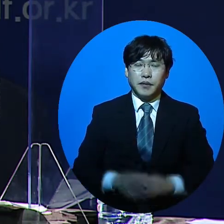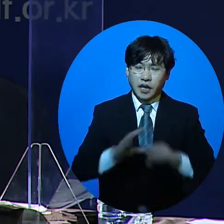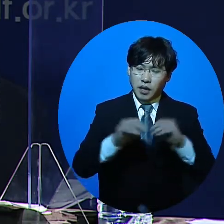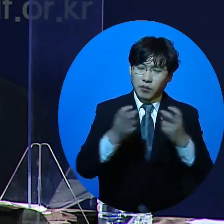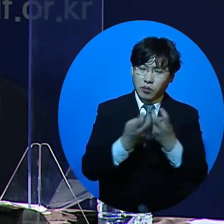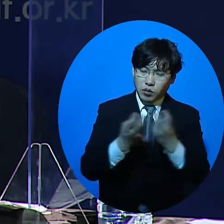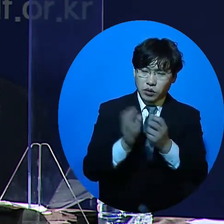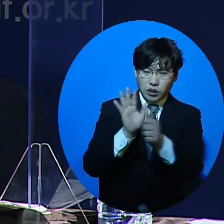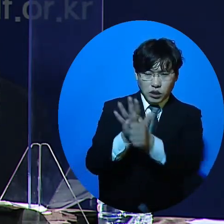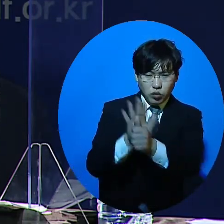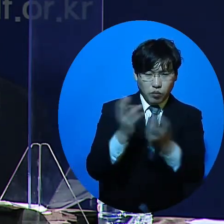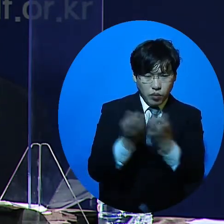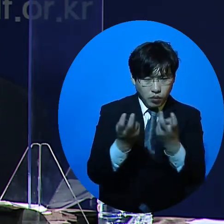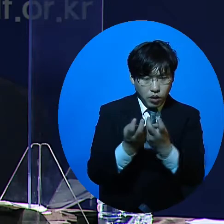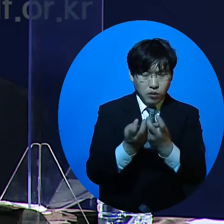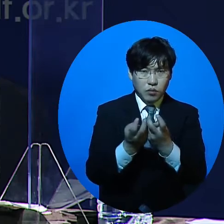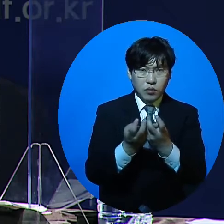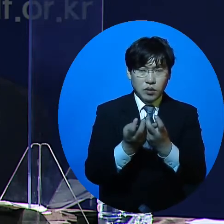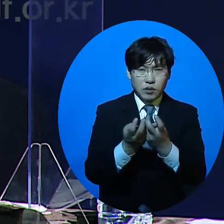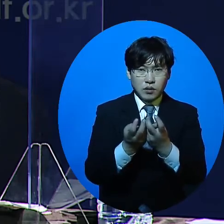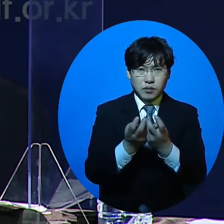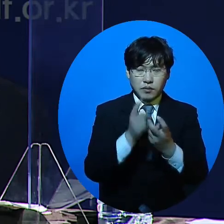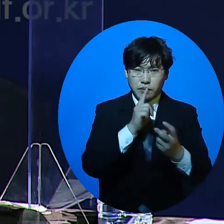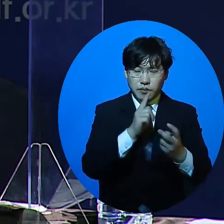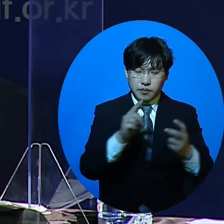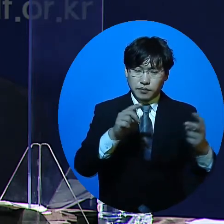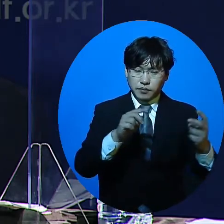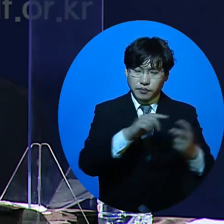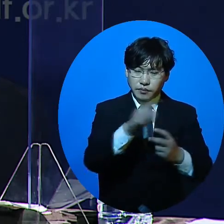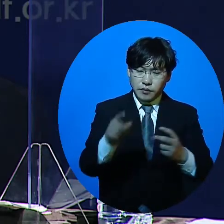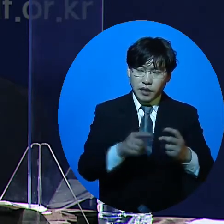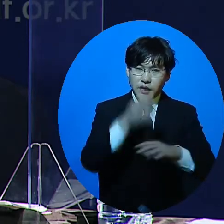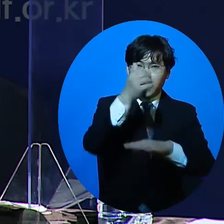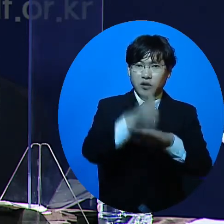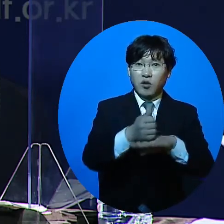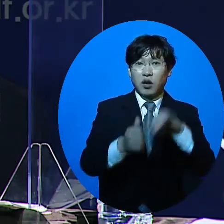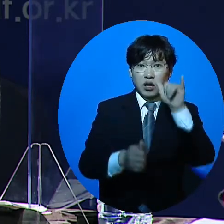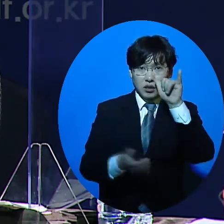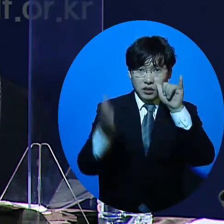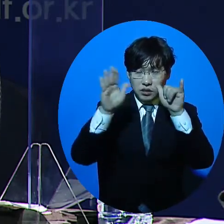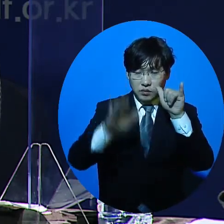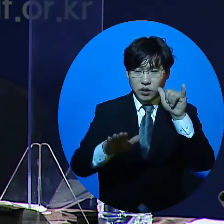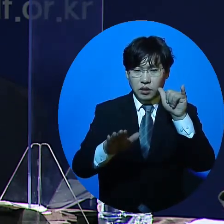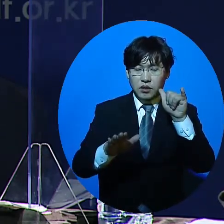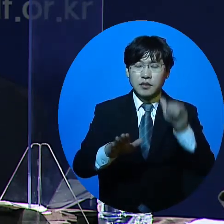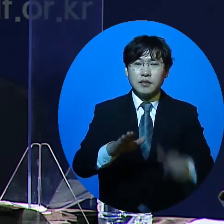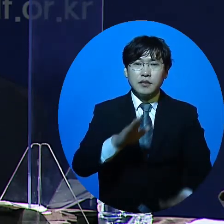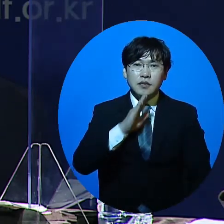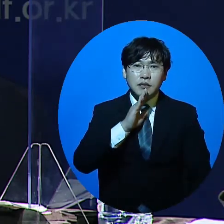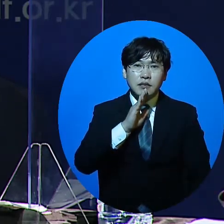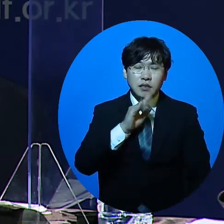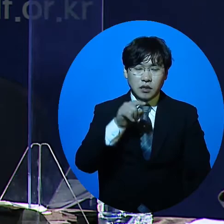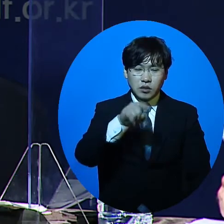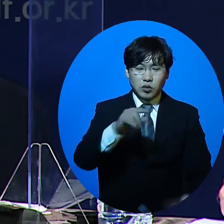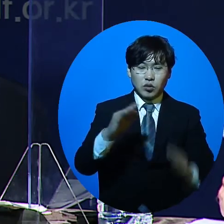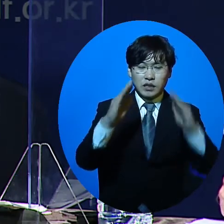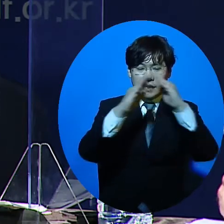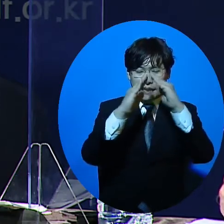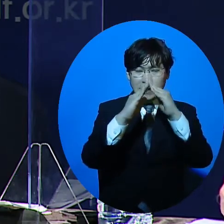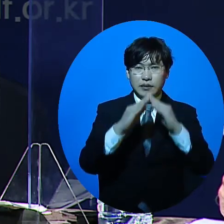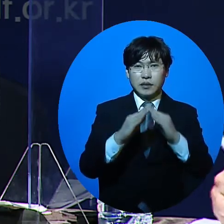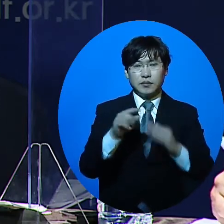지원 방안이나 이렇게 대응 방안에 대해서 여러 가지 구체적으로 도출이 됐음에도 불구하고 정말 그분들의